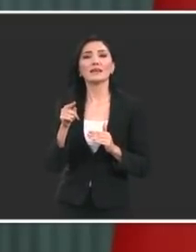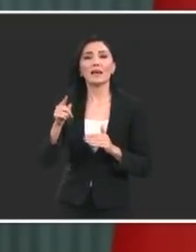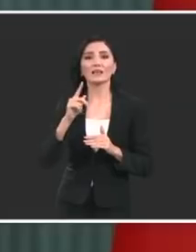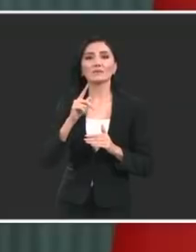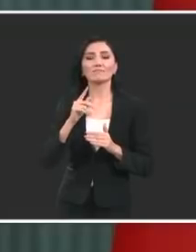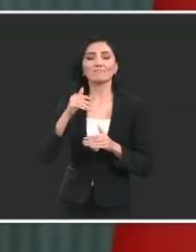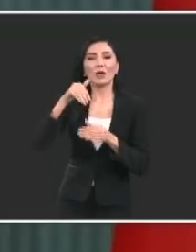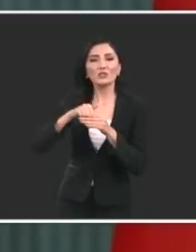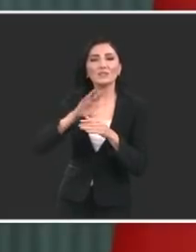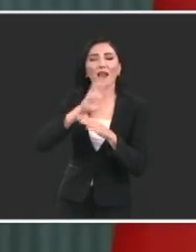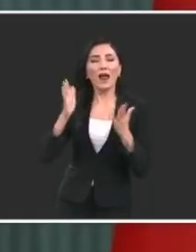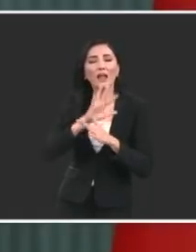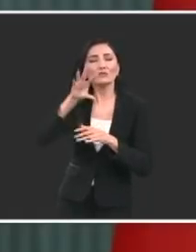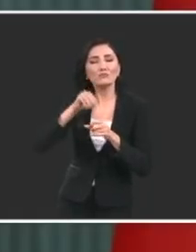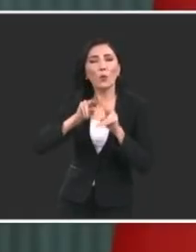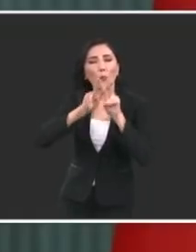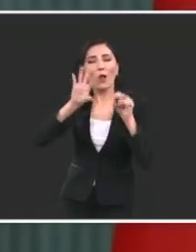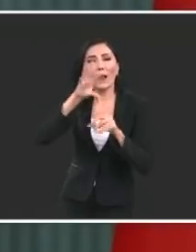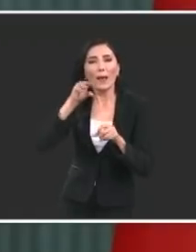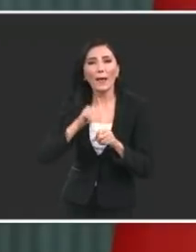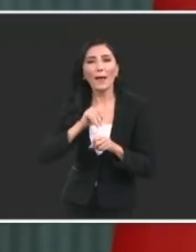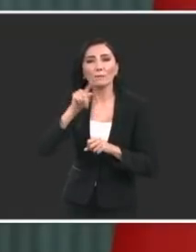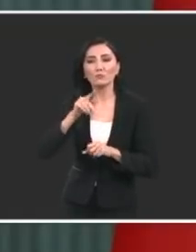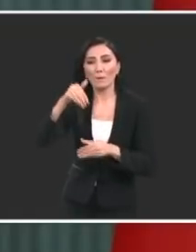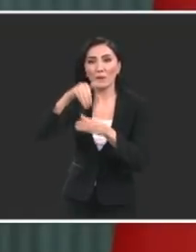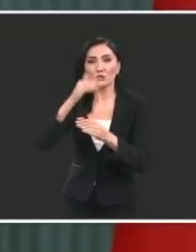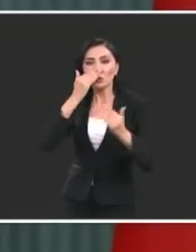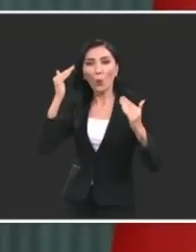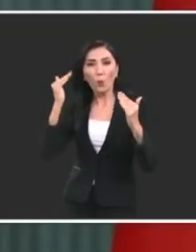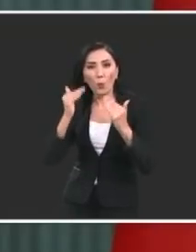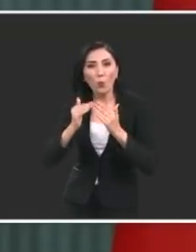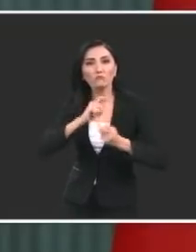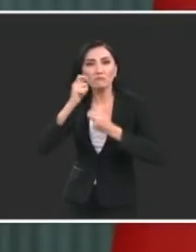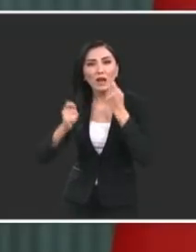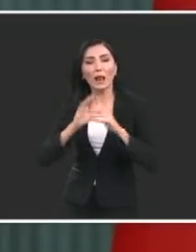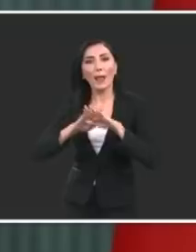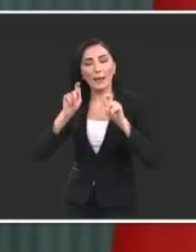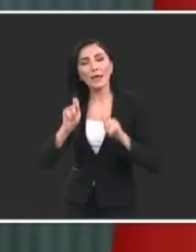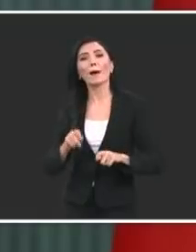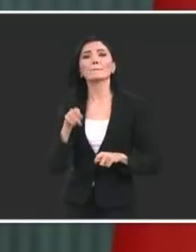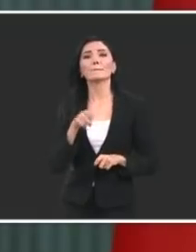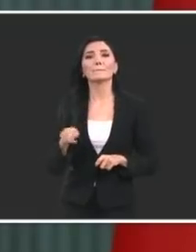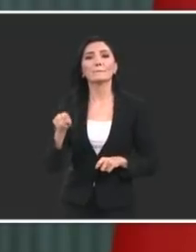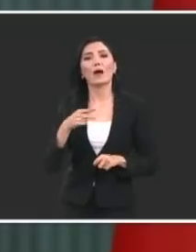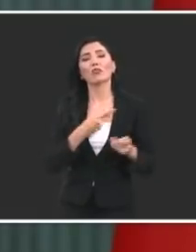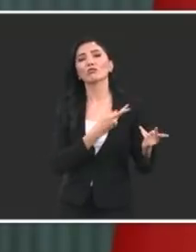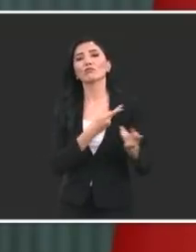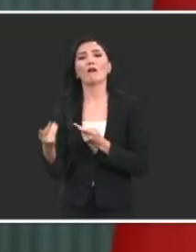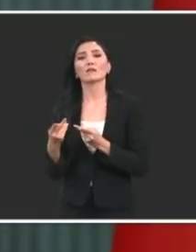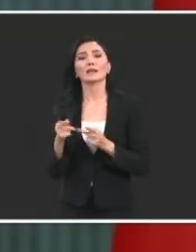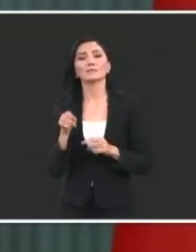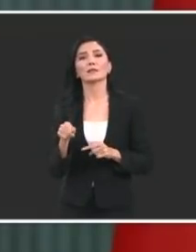izzetine Velhasıl bu yüze kurumun faziletine uygun davranışlar bu davet